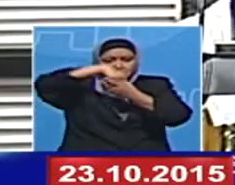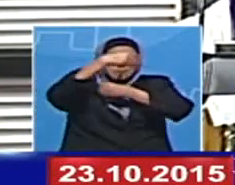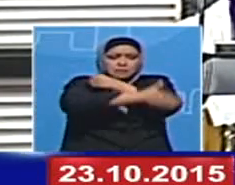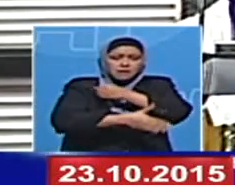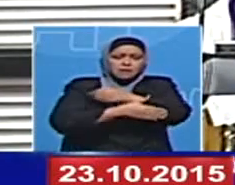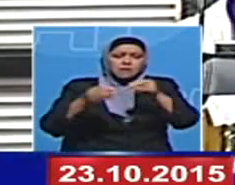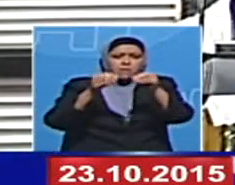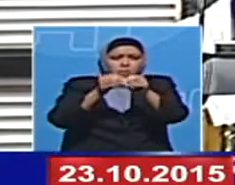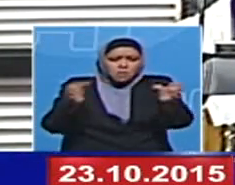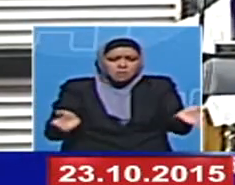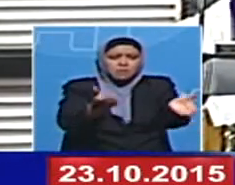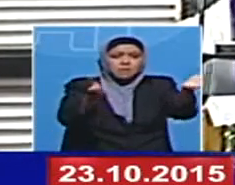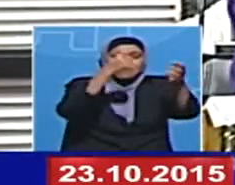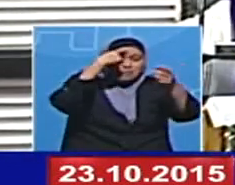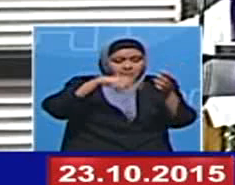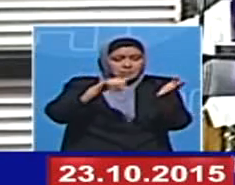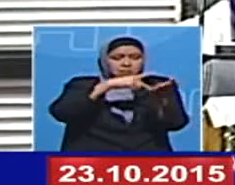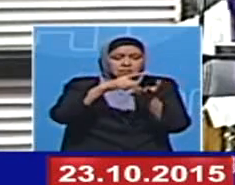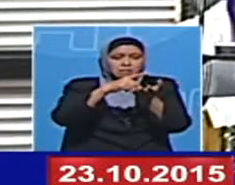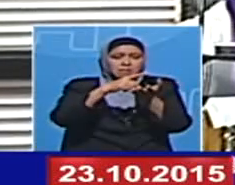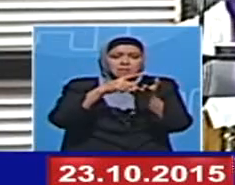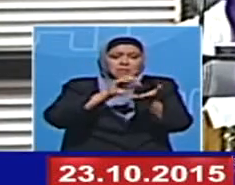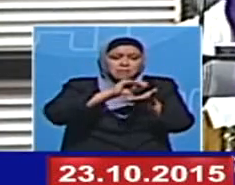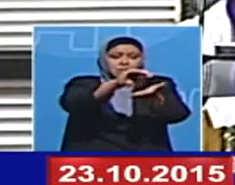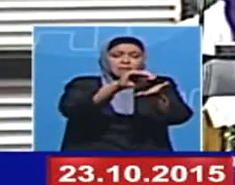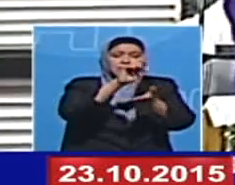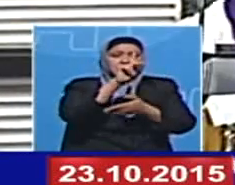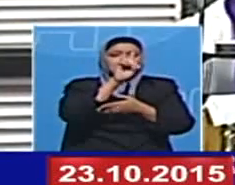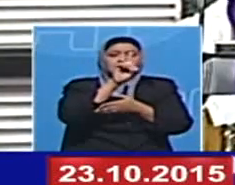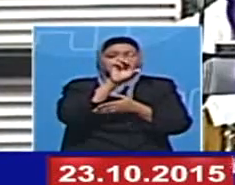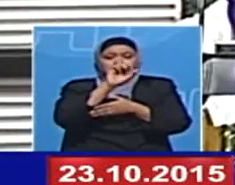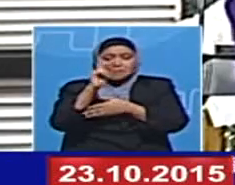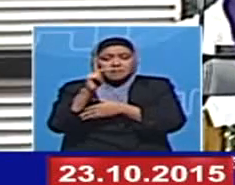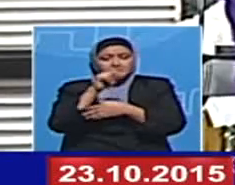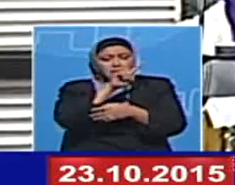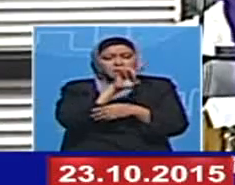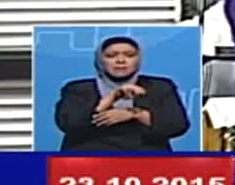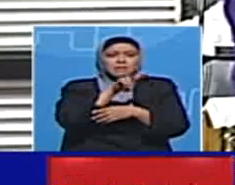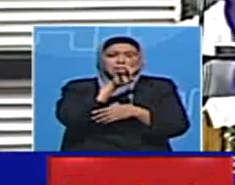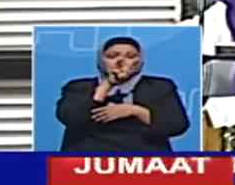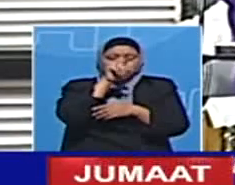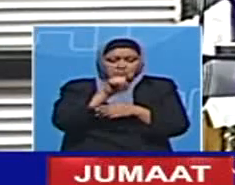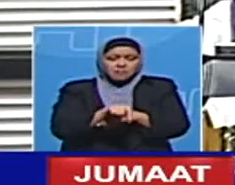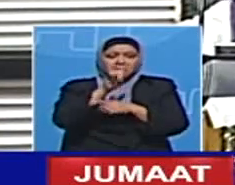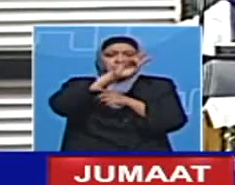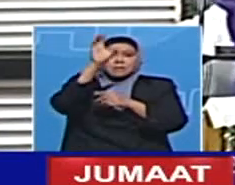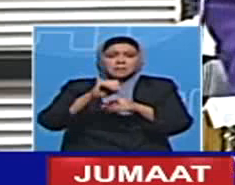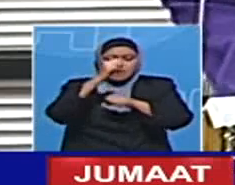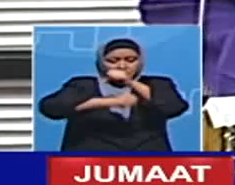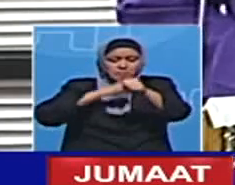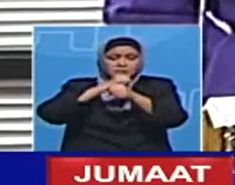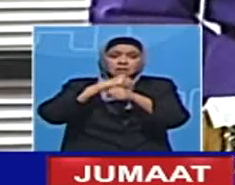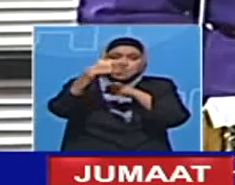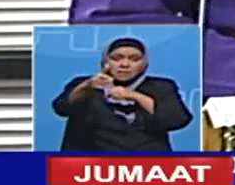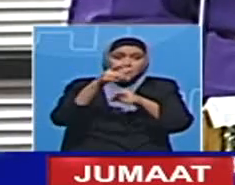jangkaan sumbangan kepada kdnk pada 26.7% bagi tahun 2016 ini